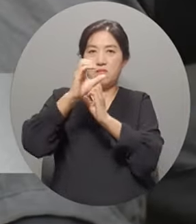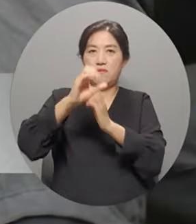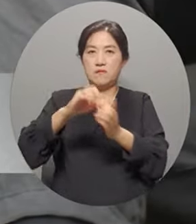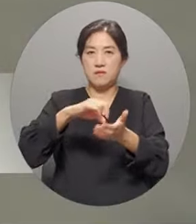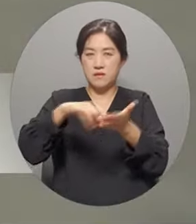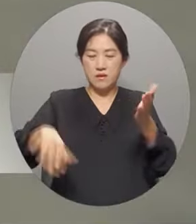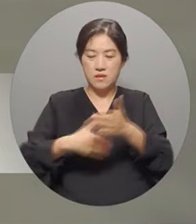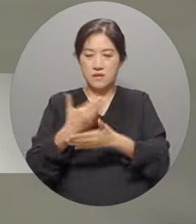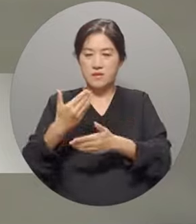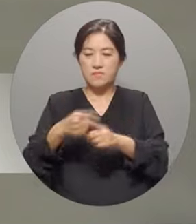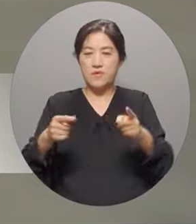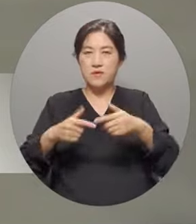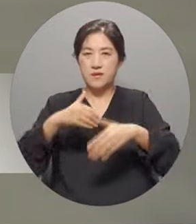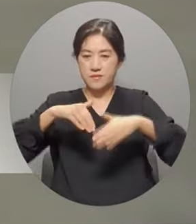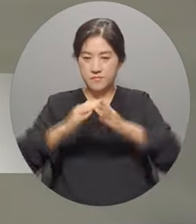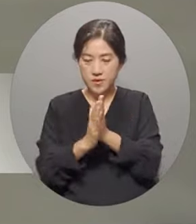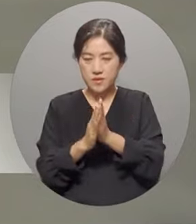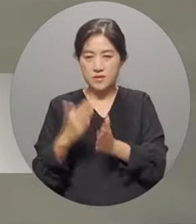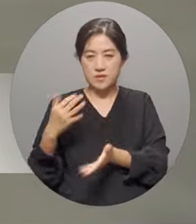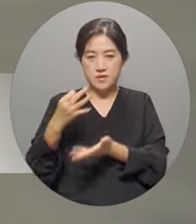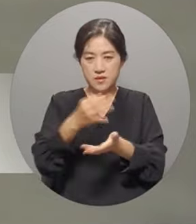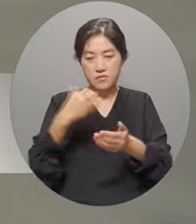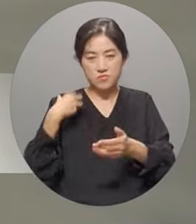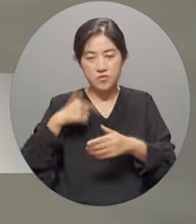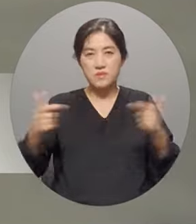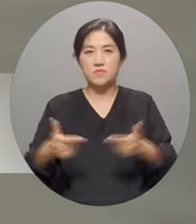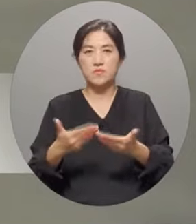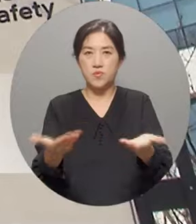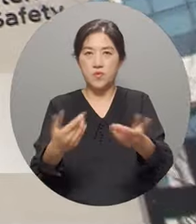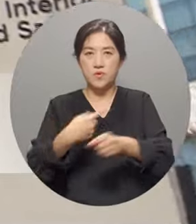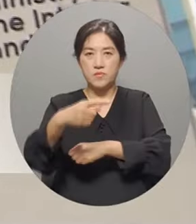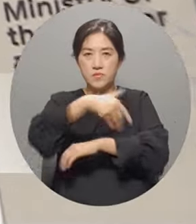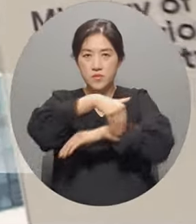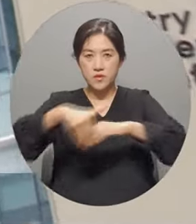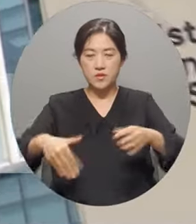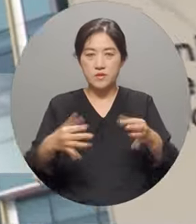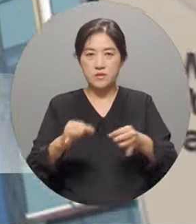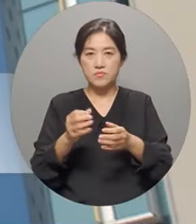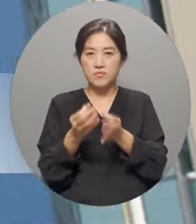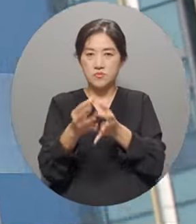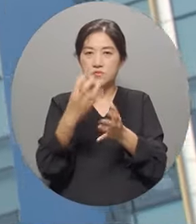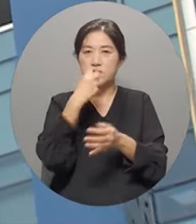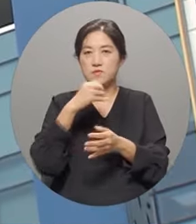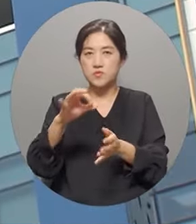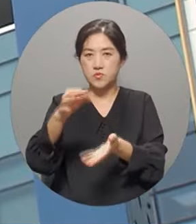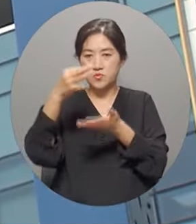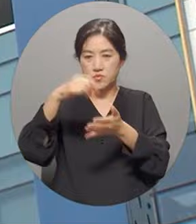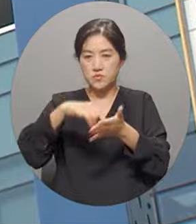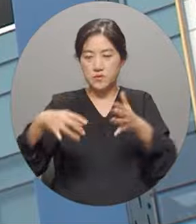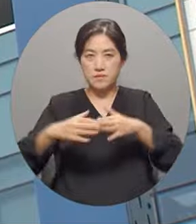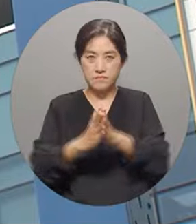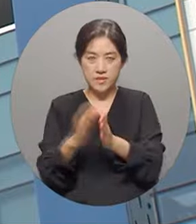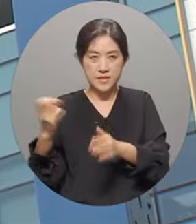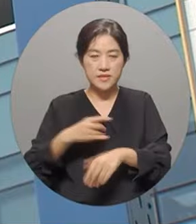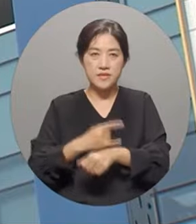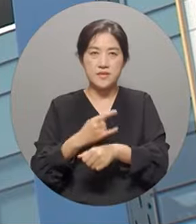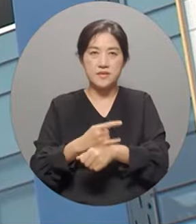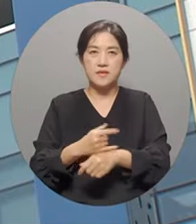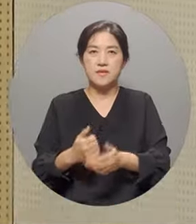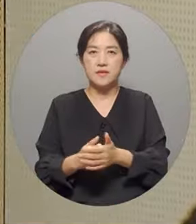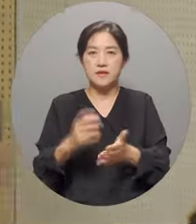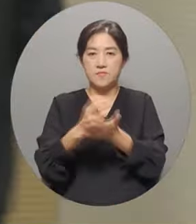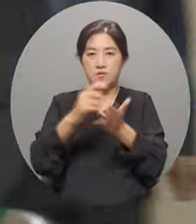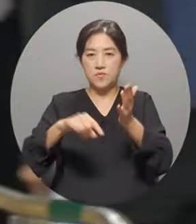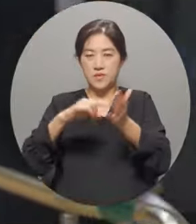가업상속 부담을 덜어주기로 했습니다. 또 내년부터 시행 예정인 금융투자소득세에 대한 폐지도 재추진합니다.